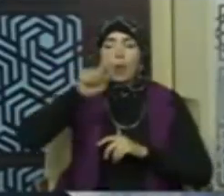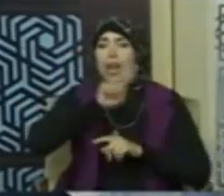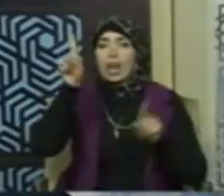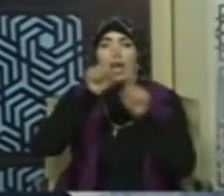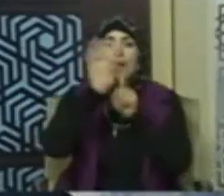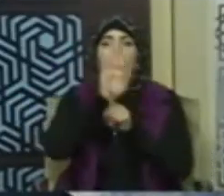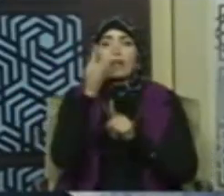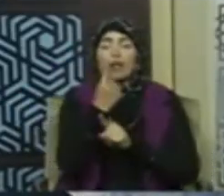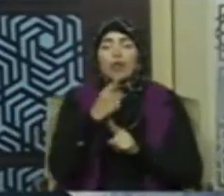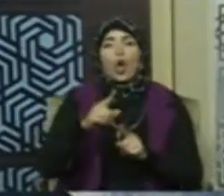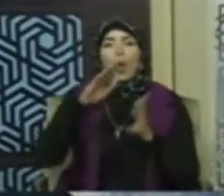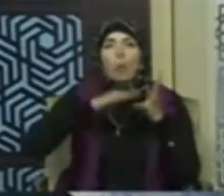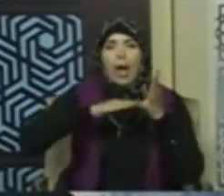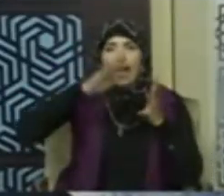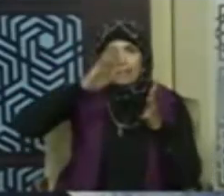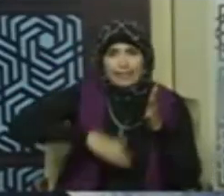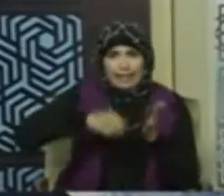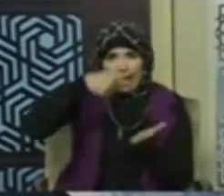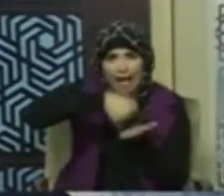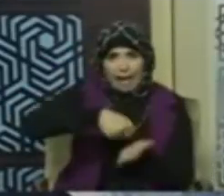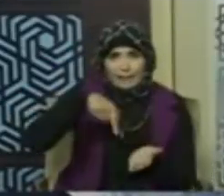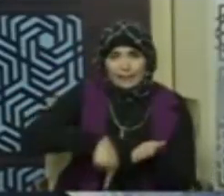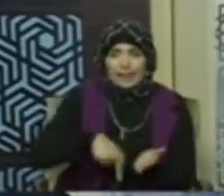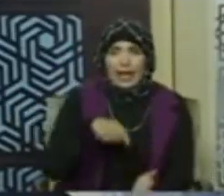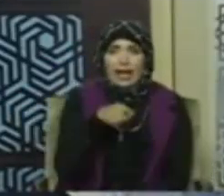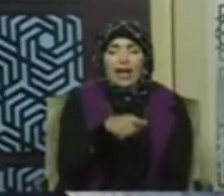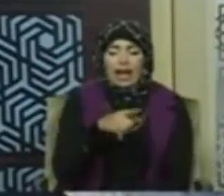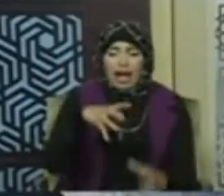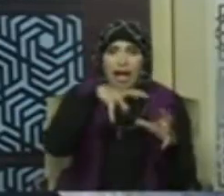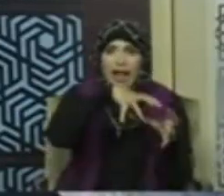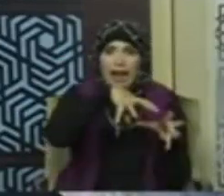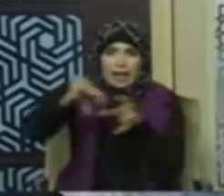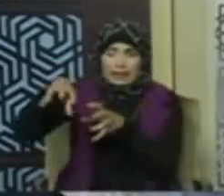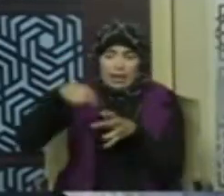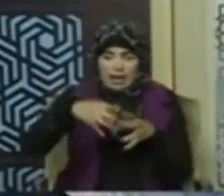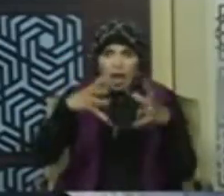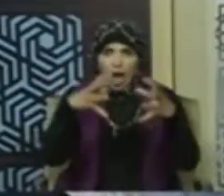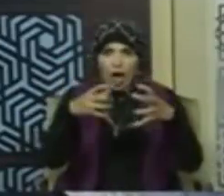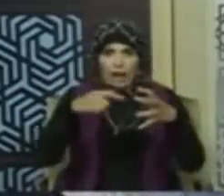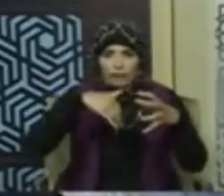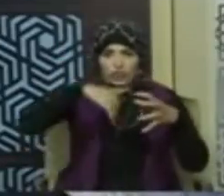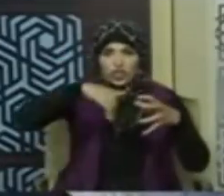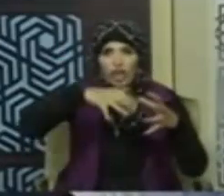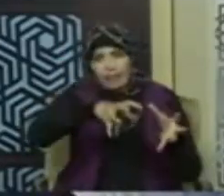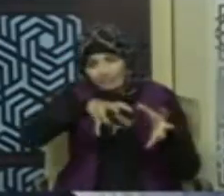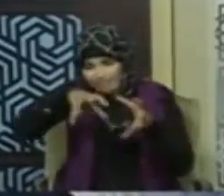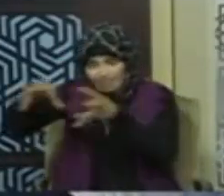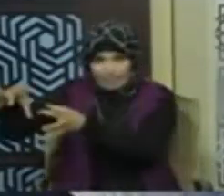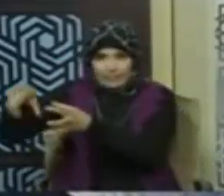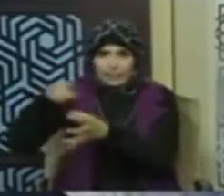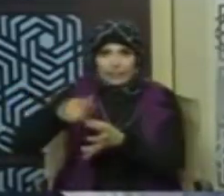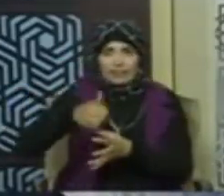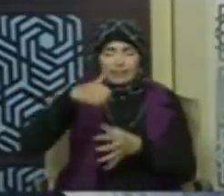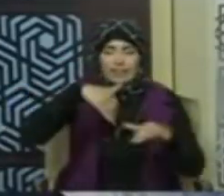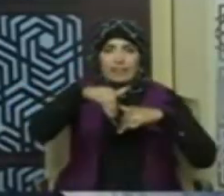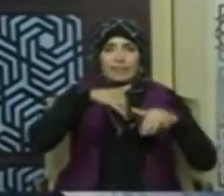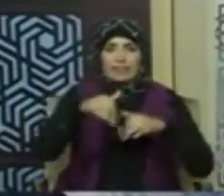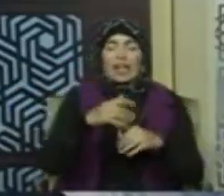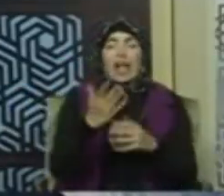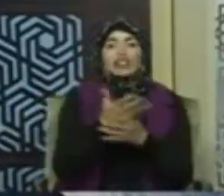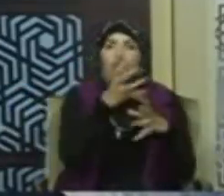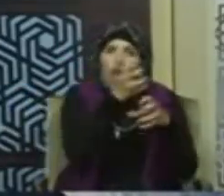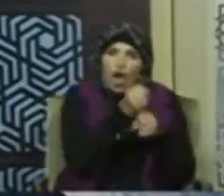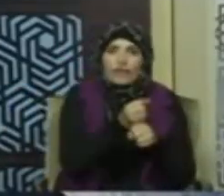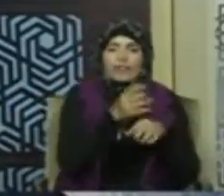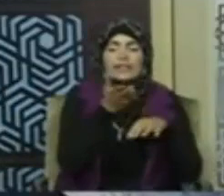إماطة الأذى عن الطريق، فليس اختيارا لا عفويا ولا عشوائيا، لأن